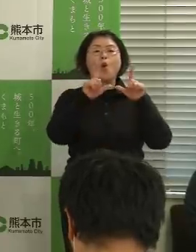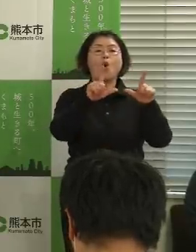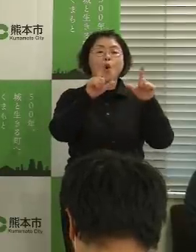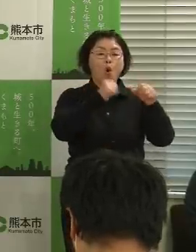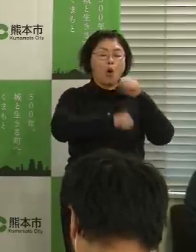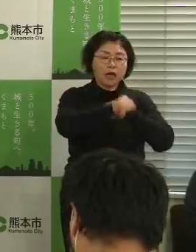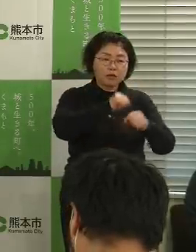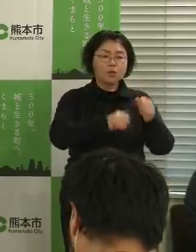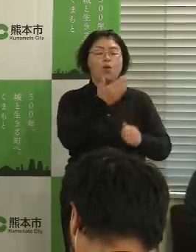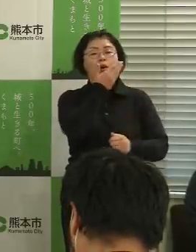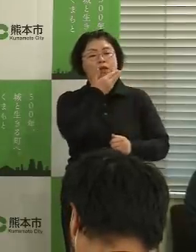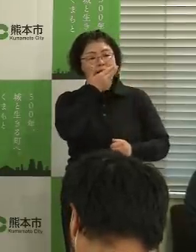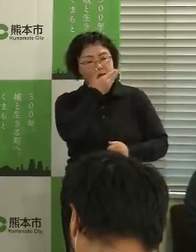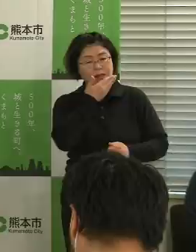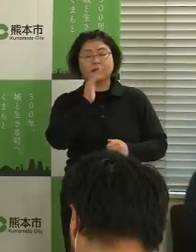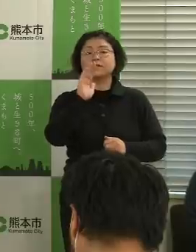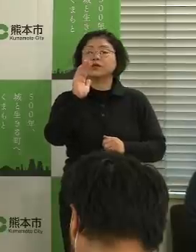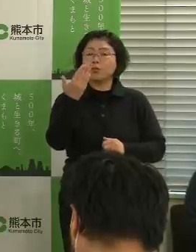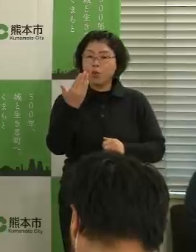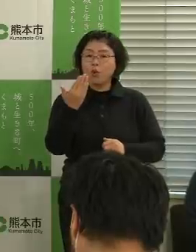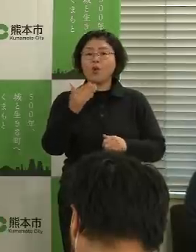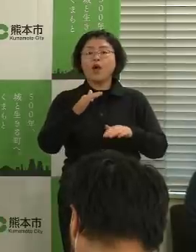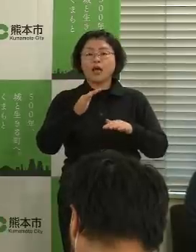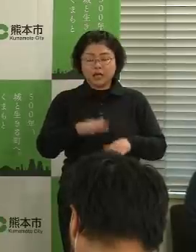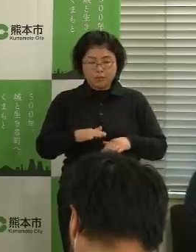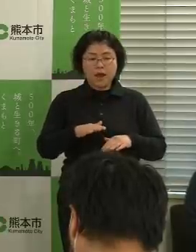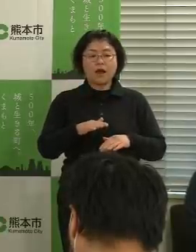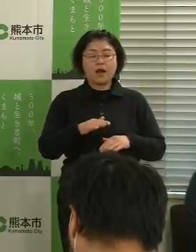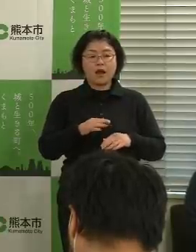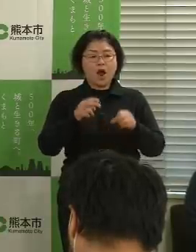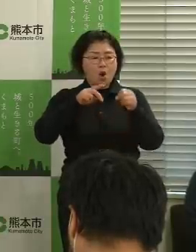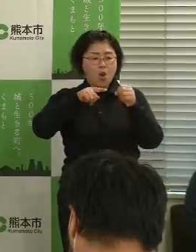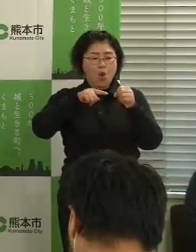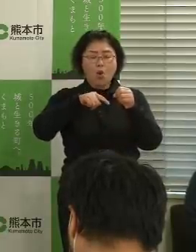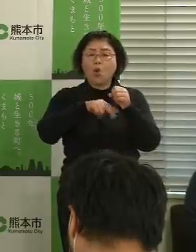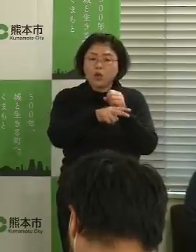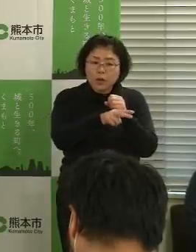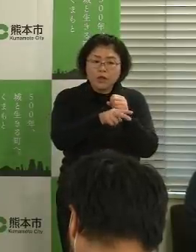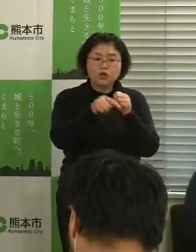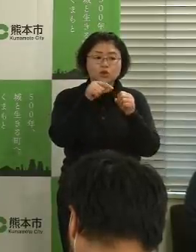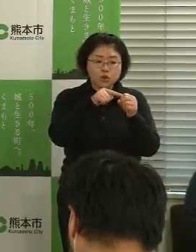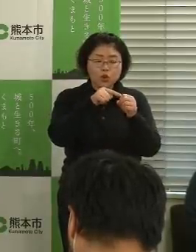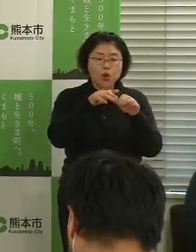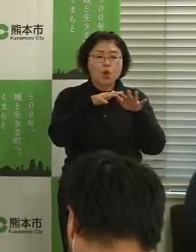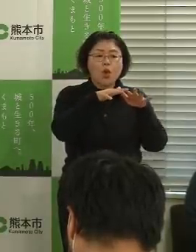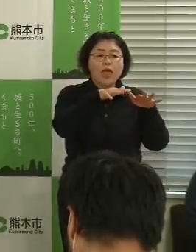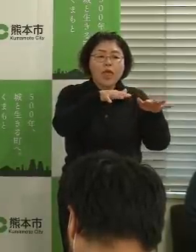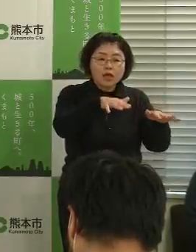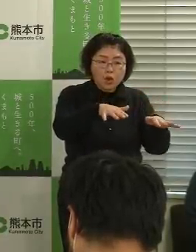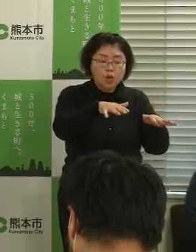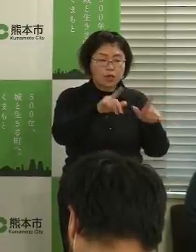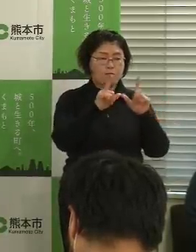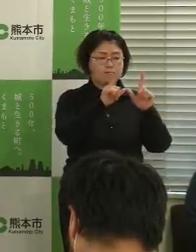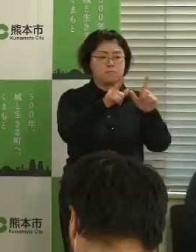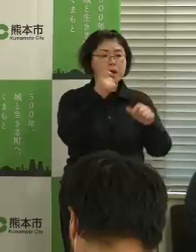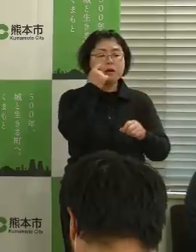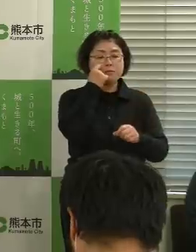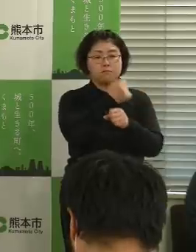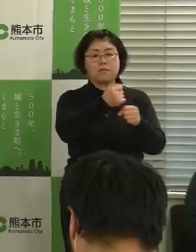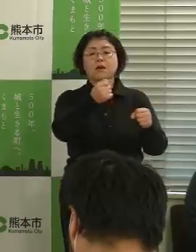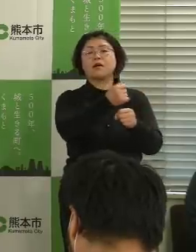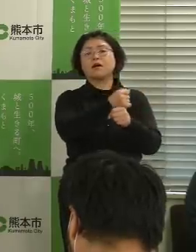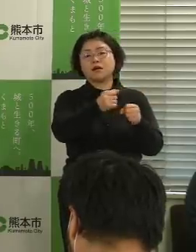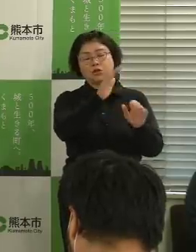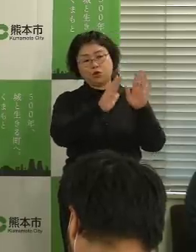要でありますが、現在新型コロナウイルス感染症の影響で全くそれらを行えない状況